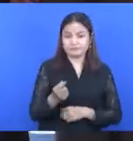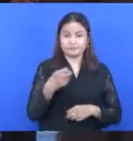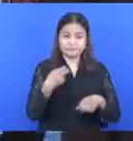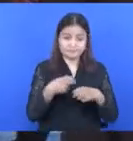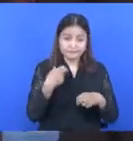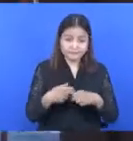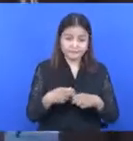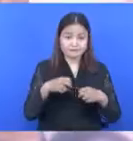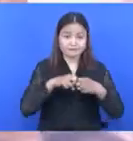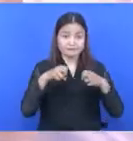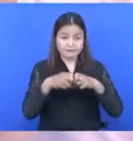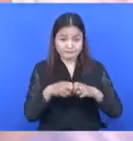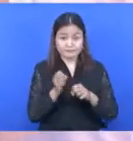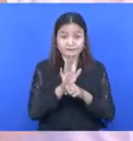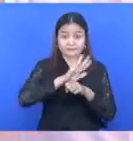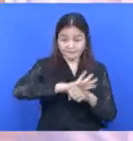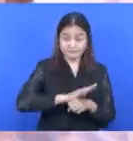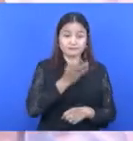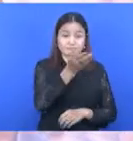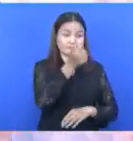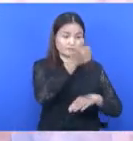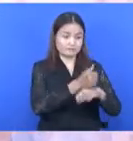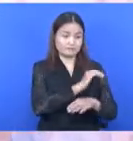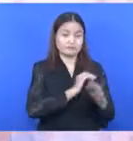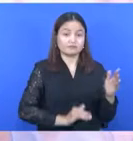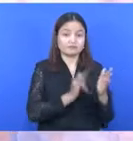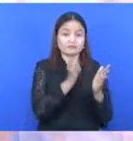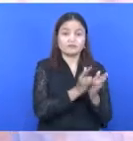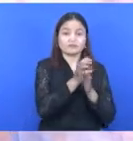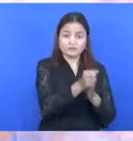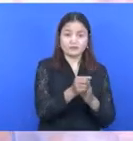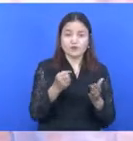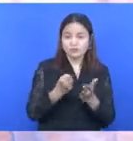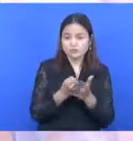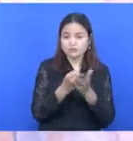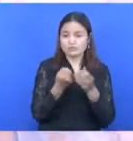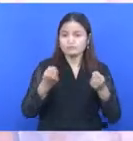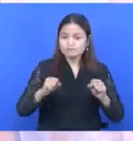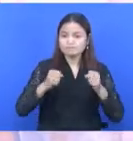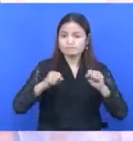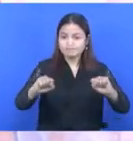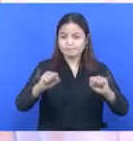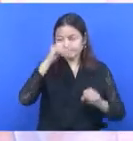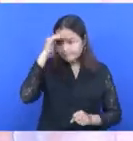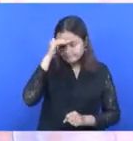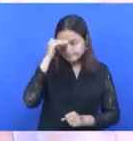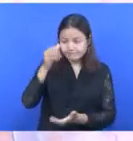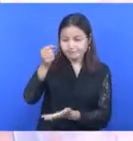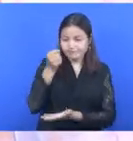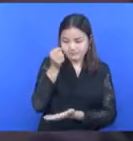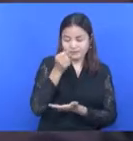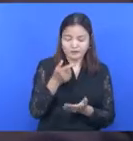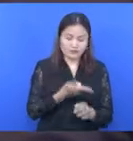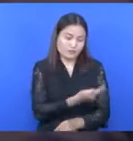ជំងឺ COVID-19 នោះសម្ដេចតេជោបានពុះពារខិតខំគ្រប់បែបយ៉ាងដើម្បីស្វែងរកវ៉ាក់សាំងមកចាក់ជូនប្រជាពលរដ្ឋដែលឥតគិតថ្លៃ